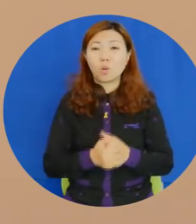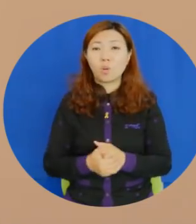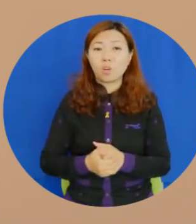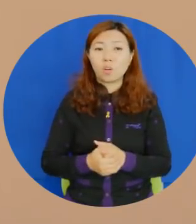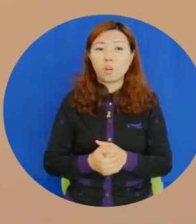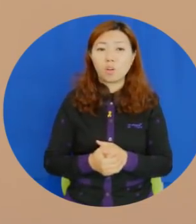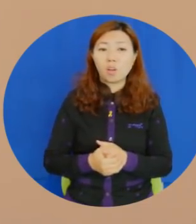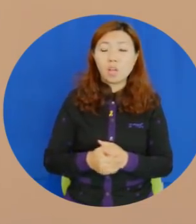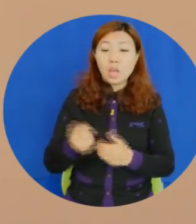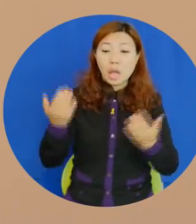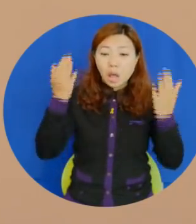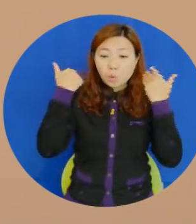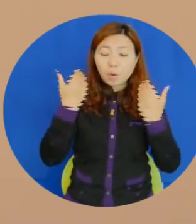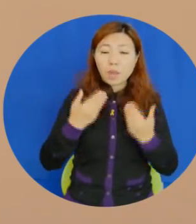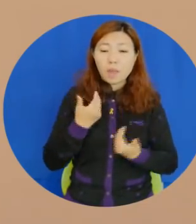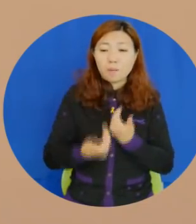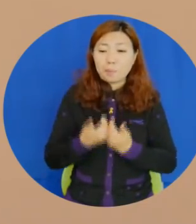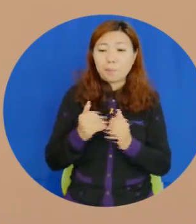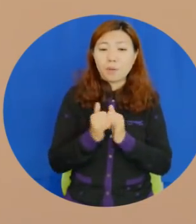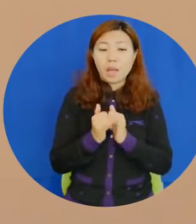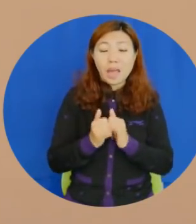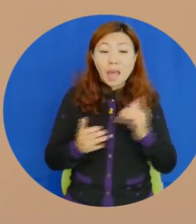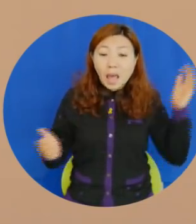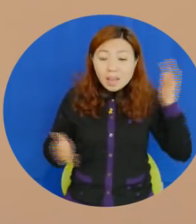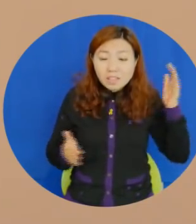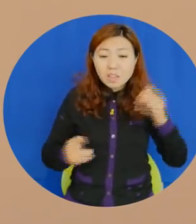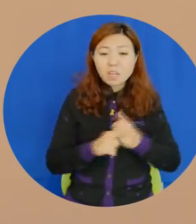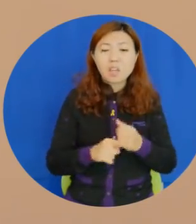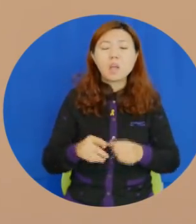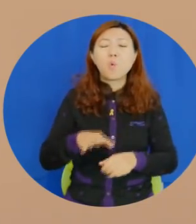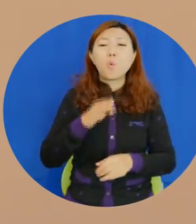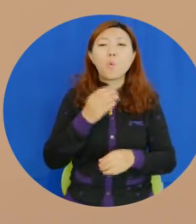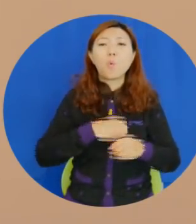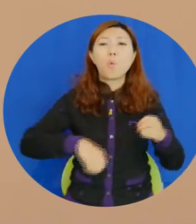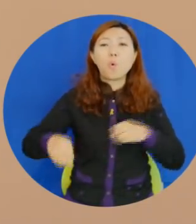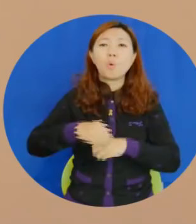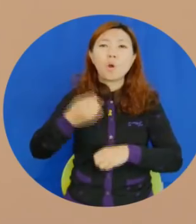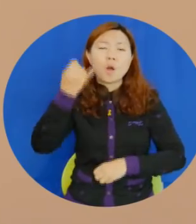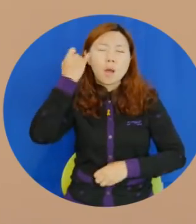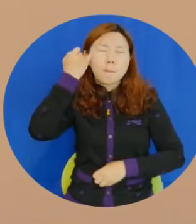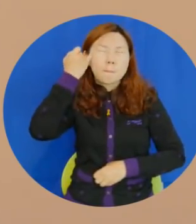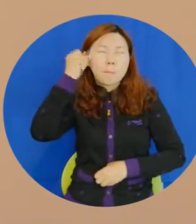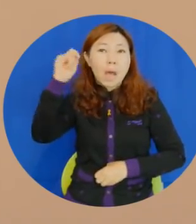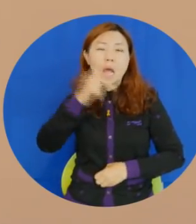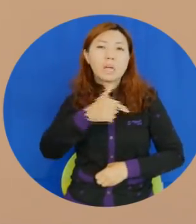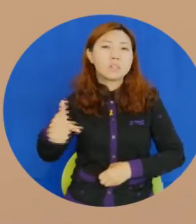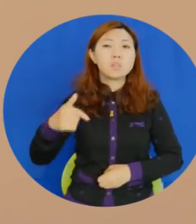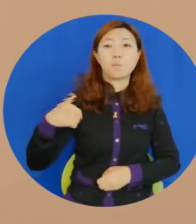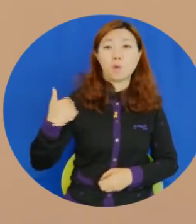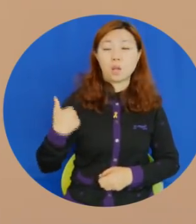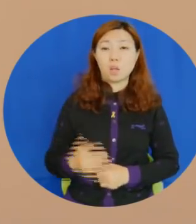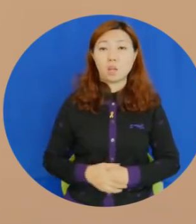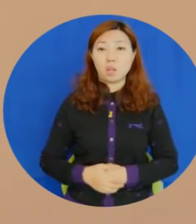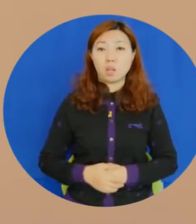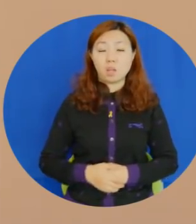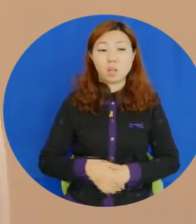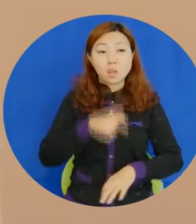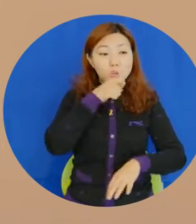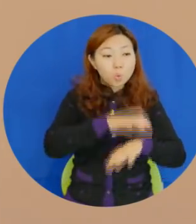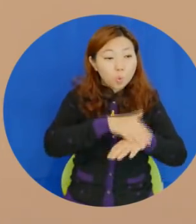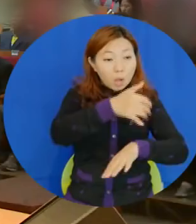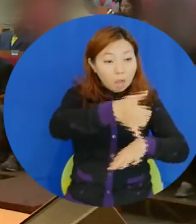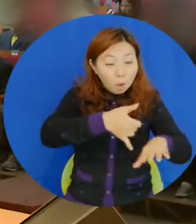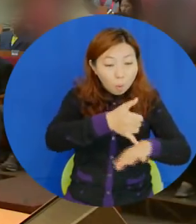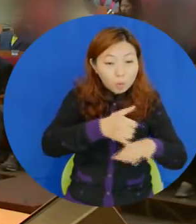부적응자를 만든단 말이에요. 그 부적응자가 어쩌면 천재인지도 몰라요. 그런데 아이들은 아직 모르지. 그래서